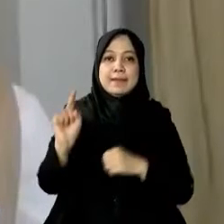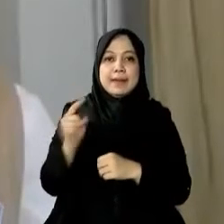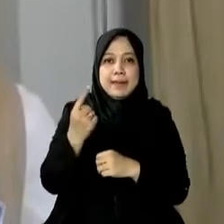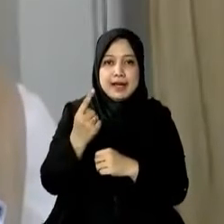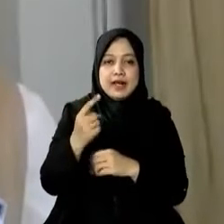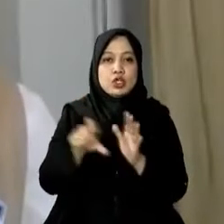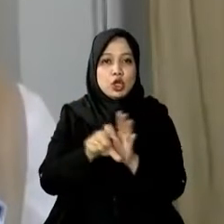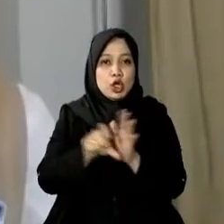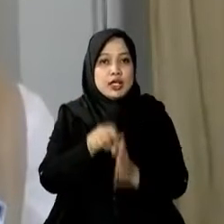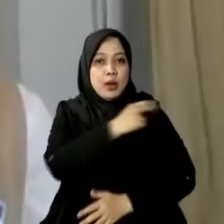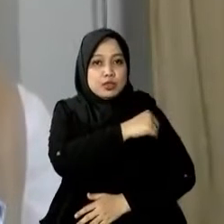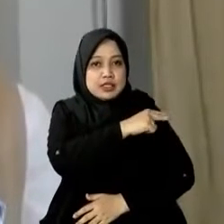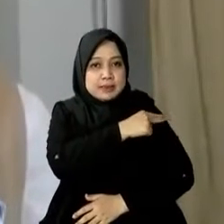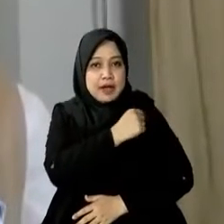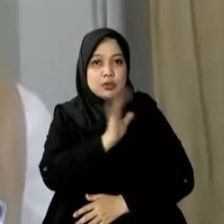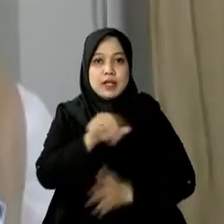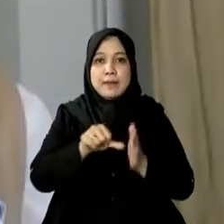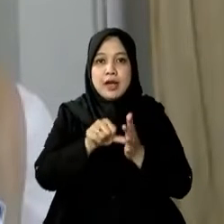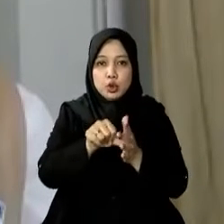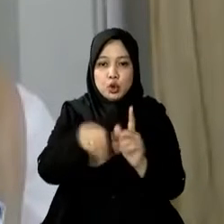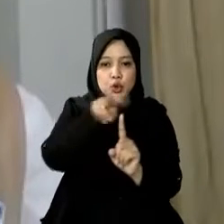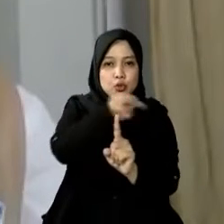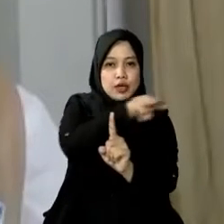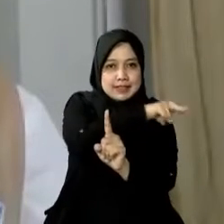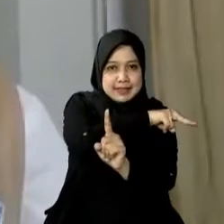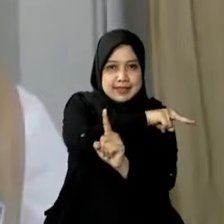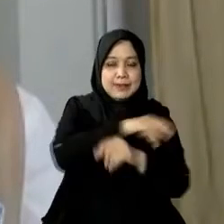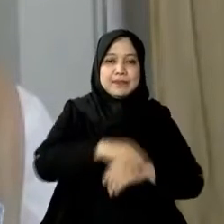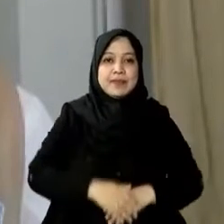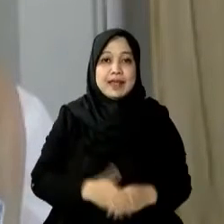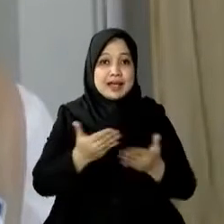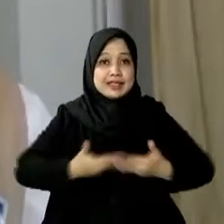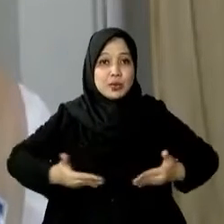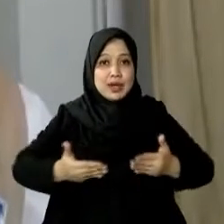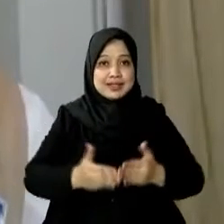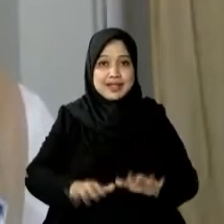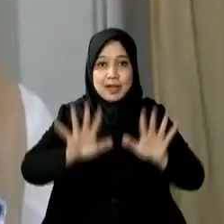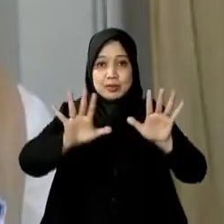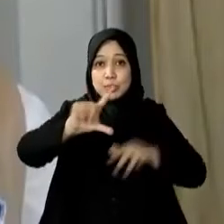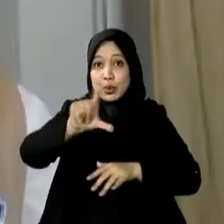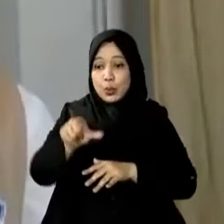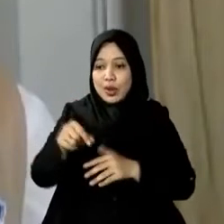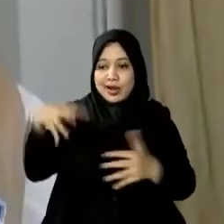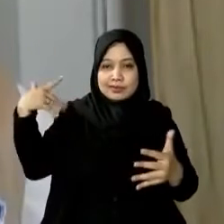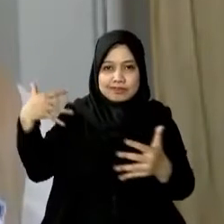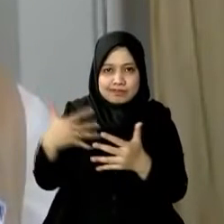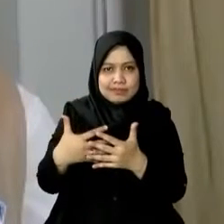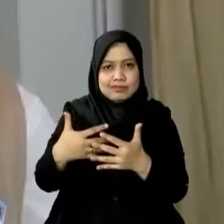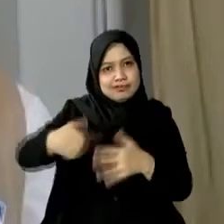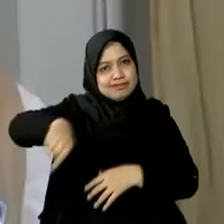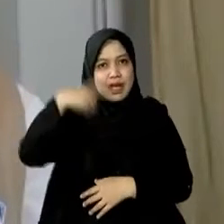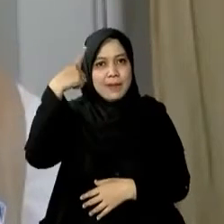Rising jadi kondisinya sekarang memang setelah 10 bulan ini kita sudah belajar banyak